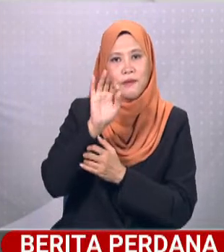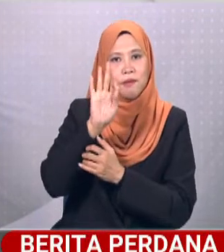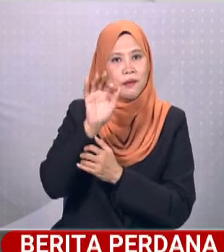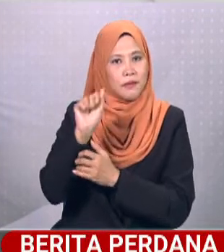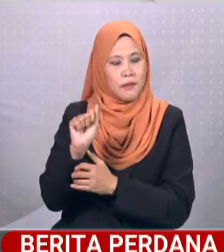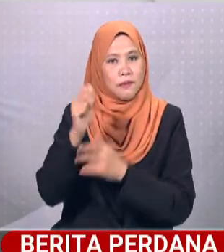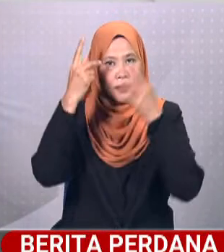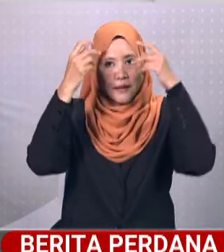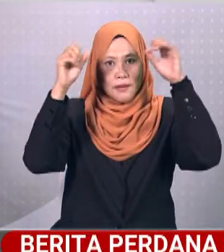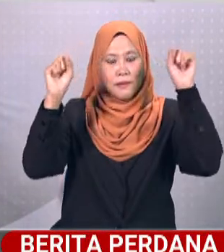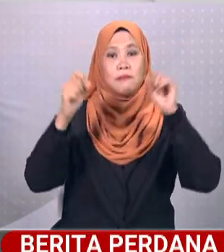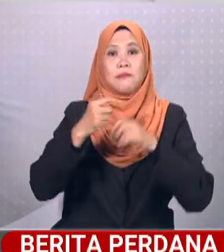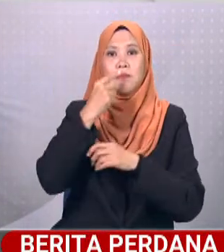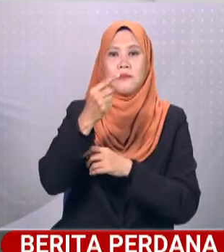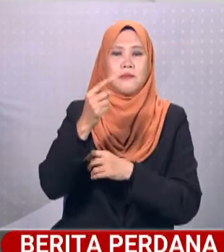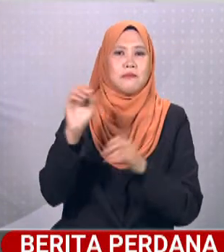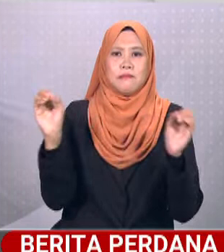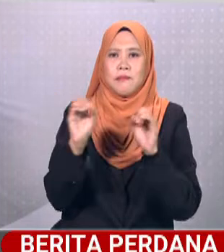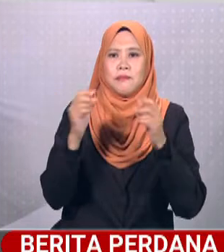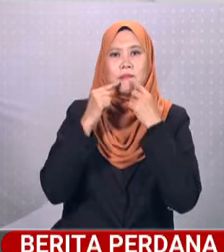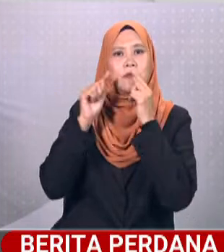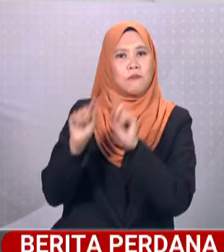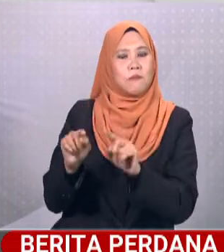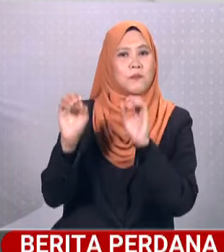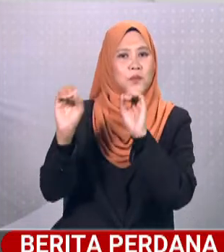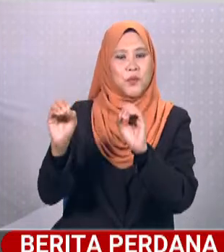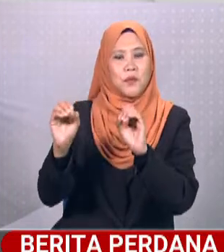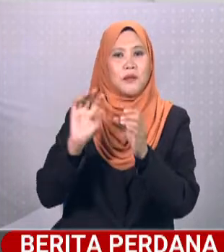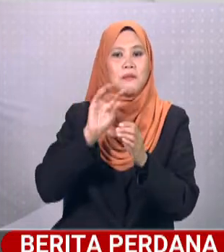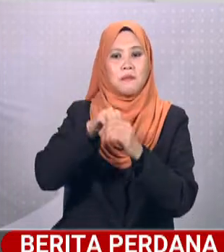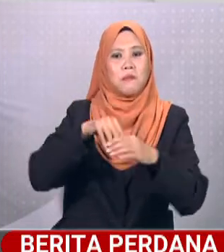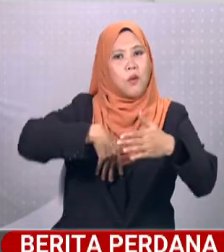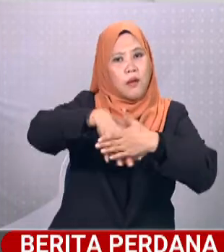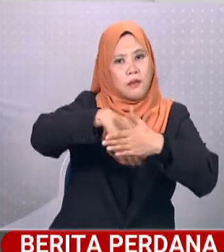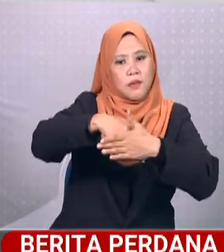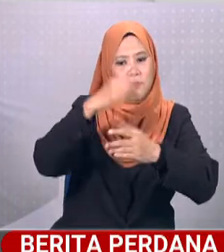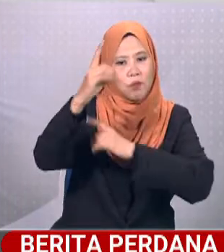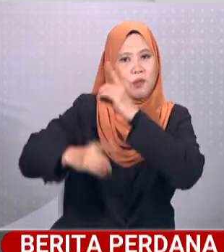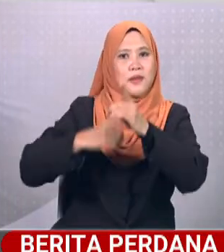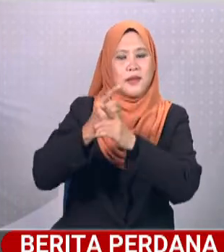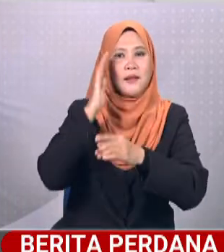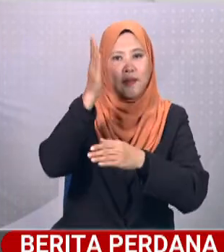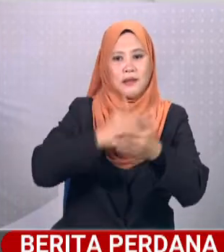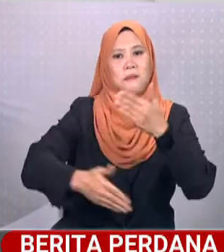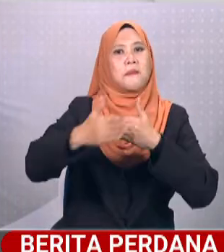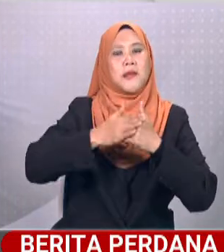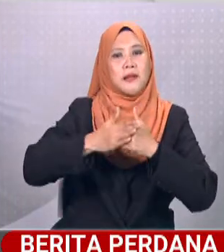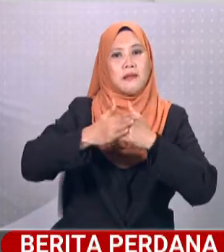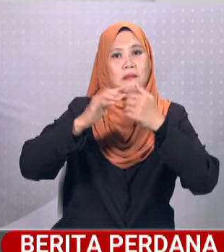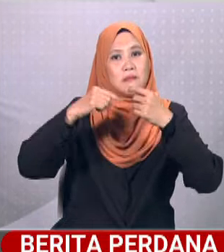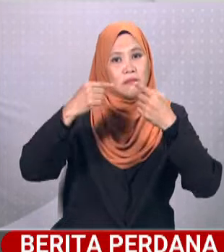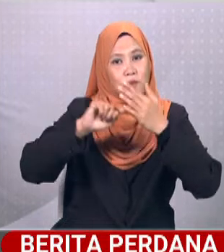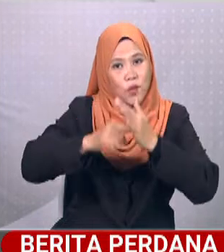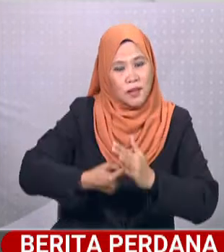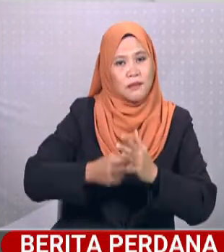Presidennya Gianni Infantino mengakui tidak ada jawapan bila kancah bola sepak di seluruh dunia akan kembali beraksi atau